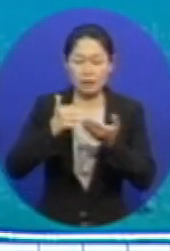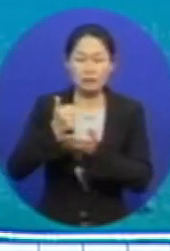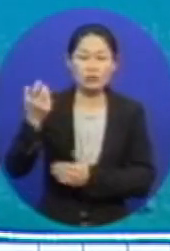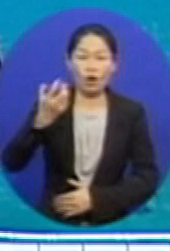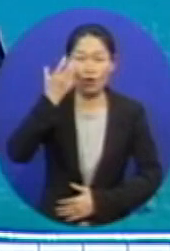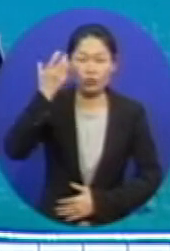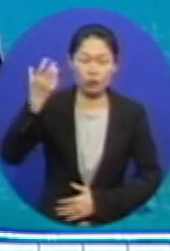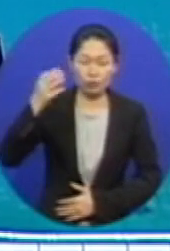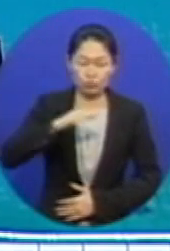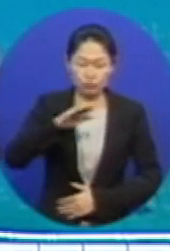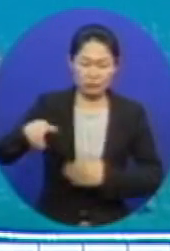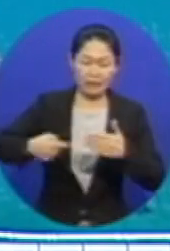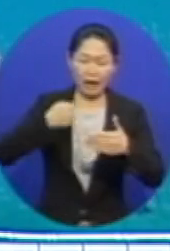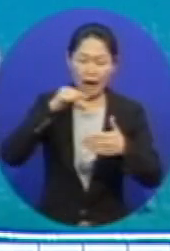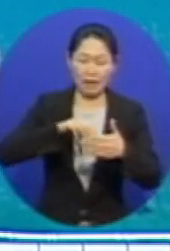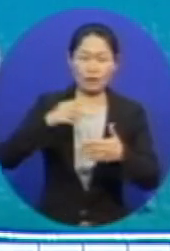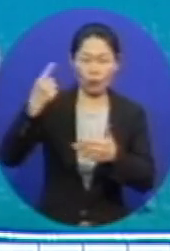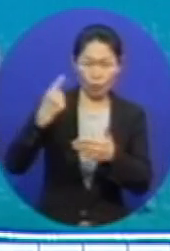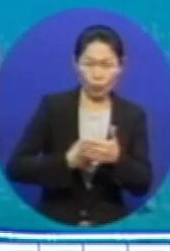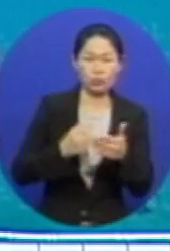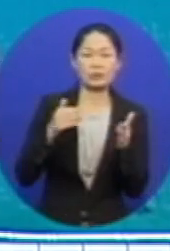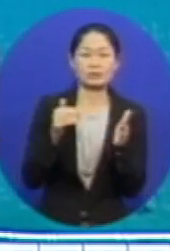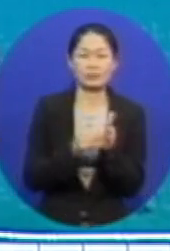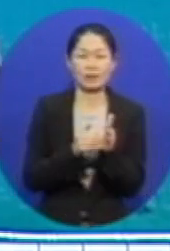우리 안에 오셨어요